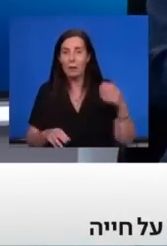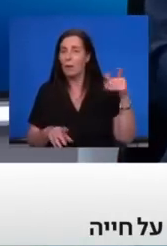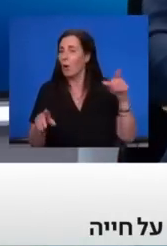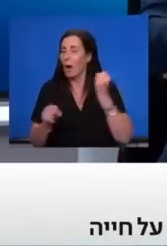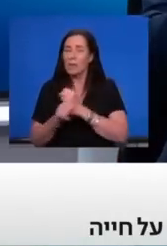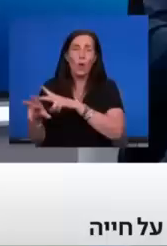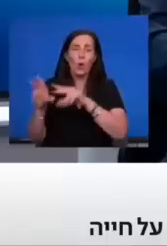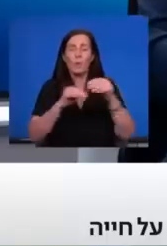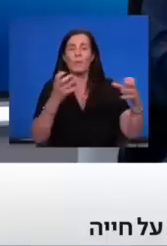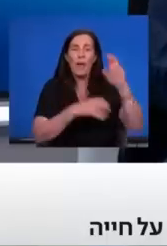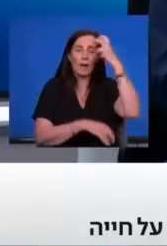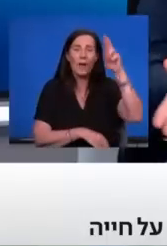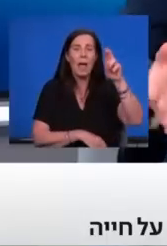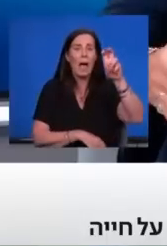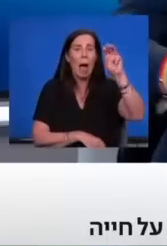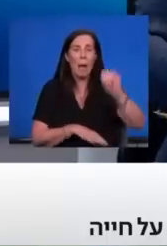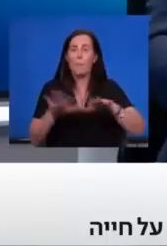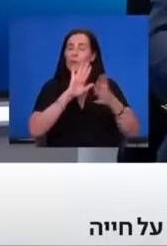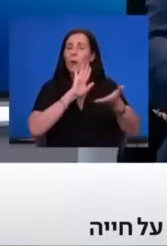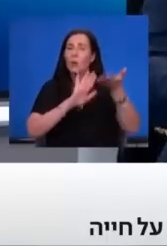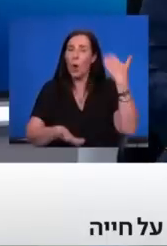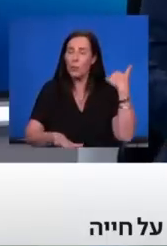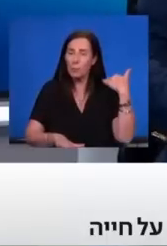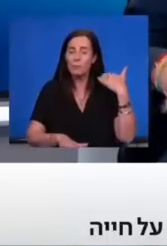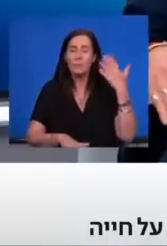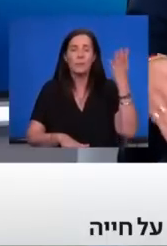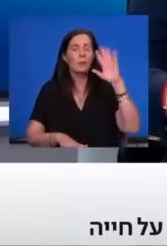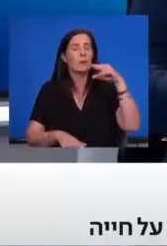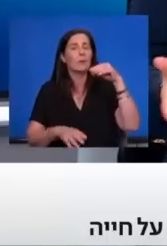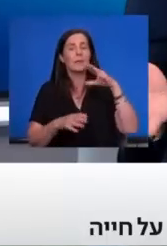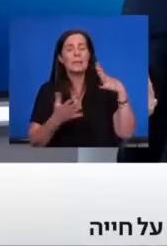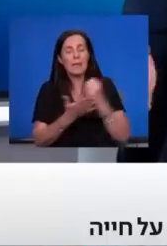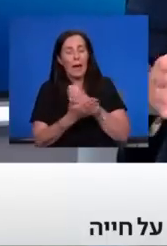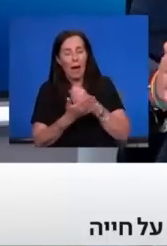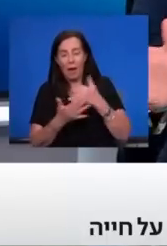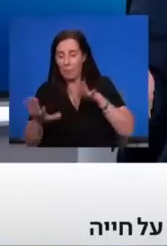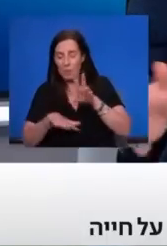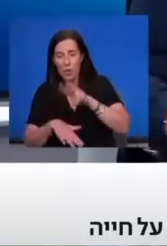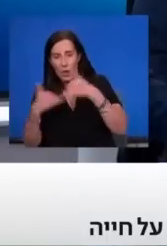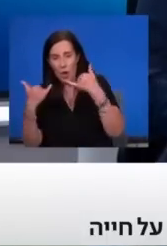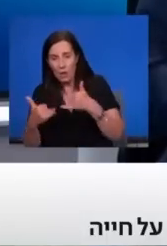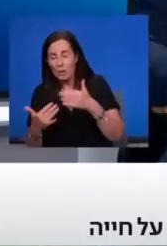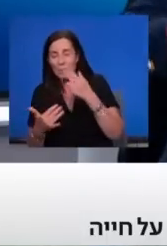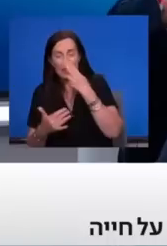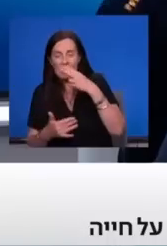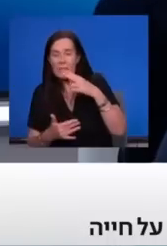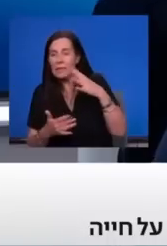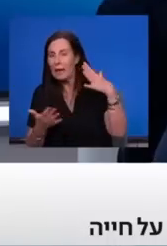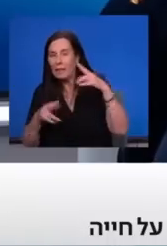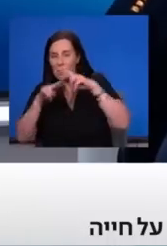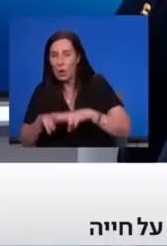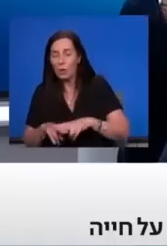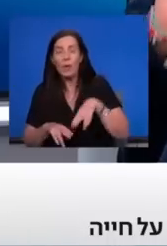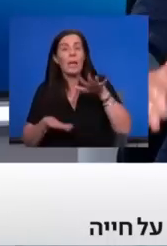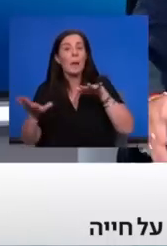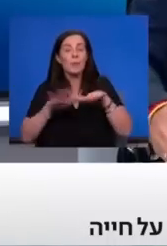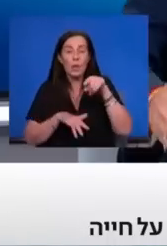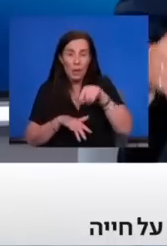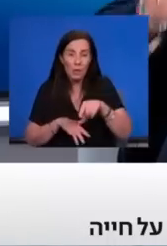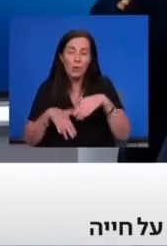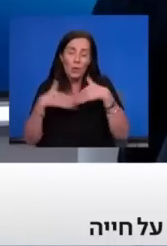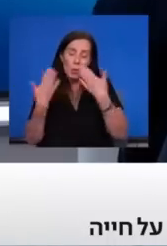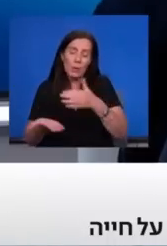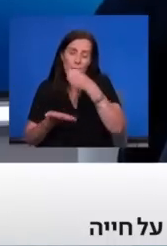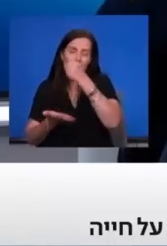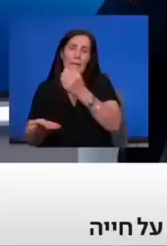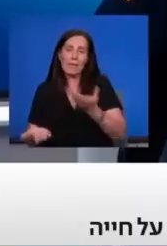דבר. הממשלה הקודמת נבטה בתוך שדה המוקשים, הממשלה הזאת מנווט בתוך שדה המוקשים, גם הממשלה הזאת נותנת